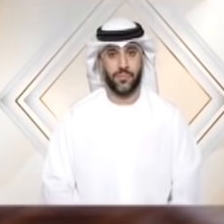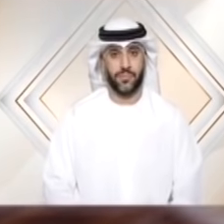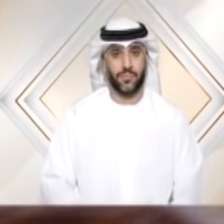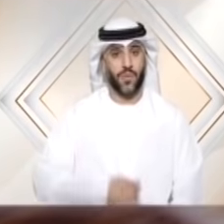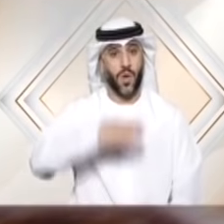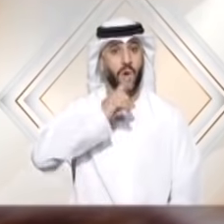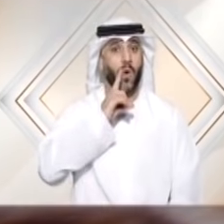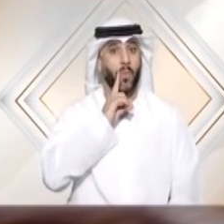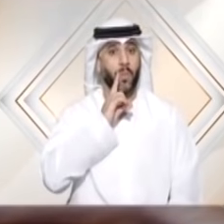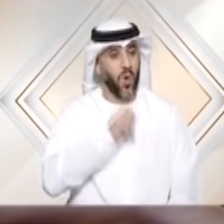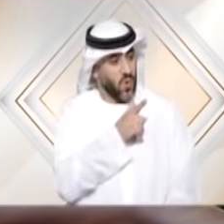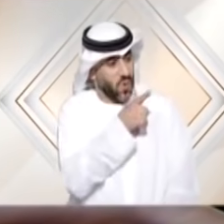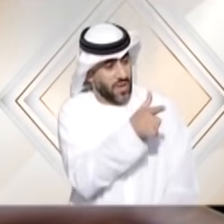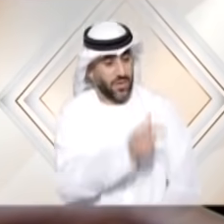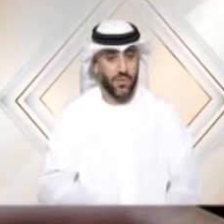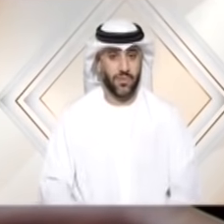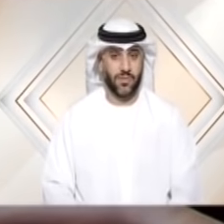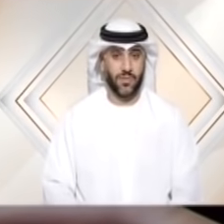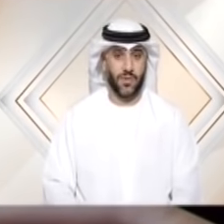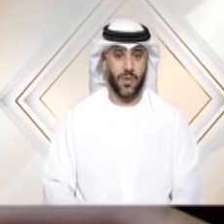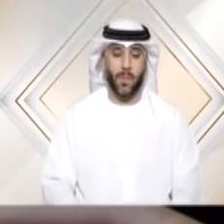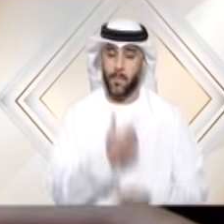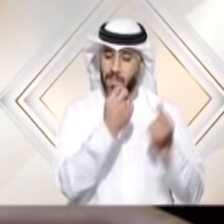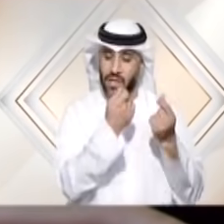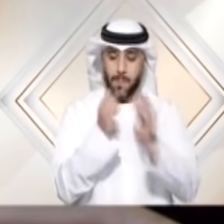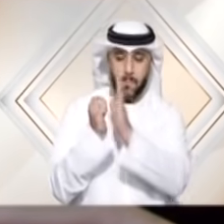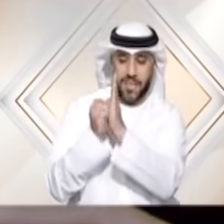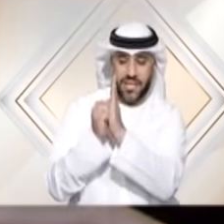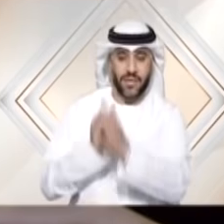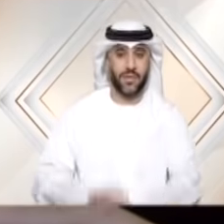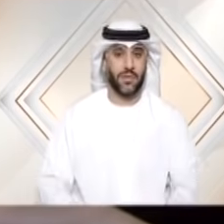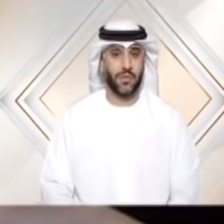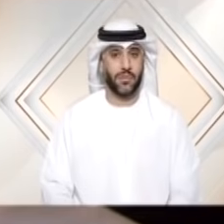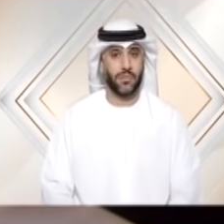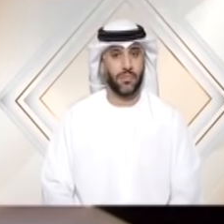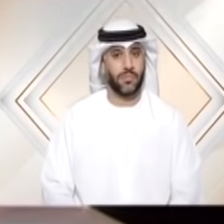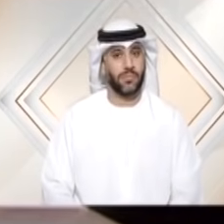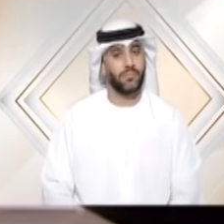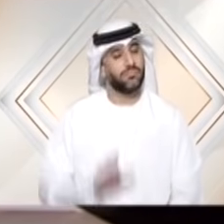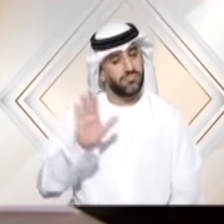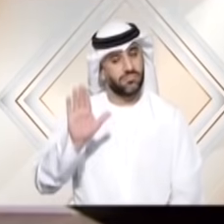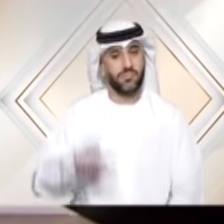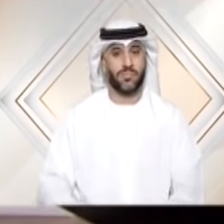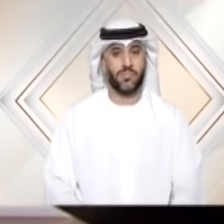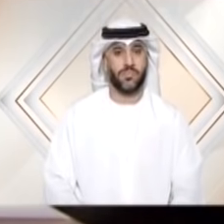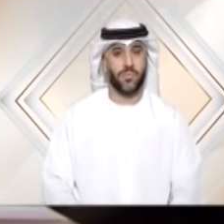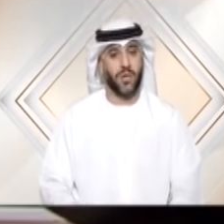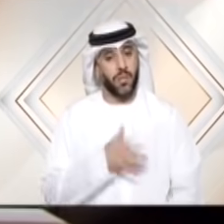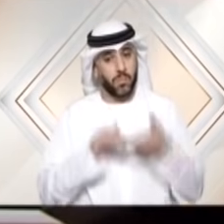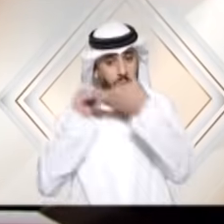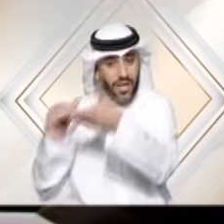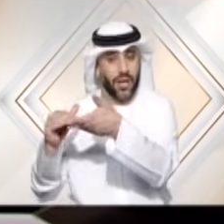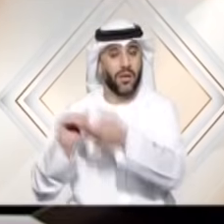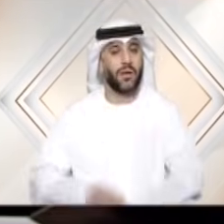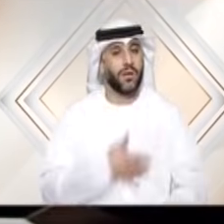أمي قالت لي أنت تقاعد أبوك أنا كان يجي للبيت مصروف بدك إياه، قلت لها لا ماما حبيبتي يعني أنا بعطيك بدي آخذ منك